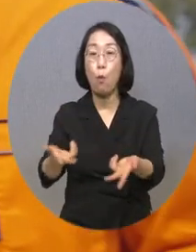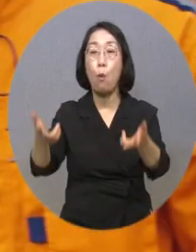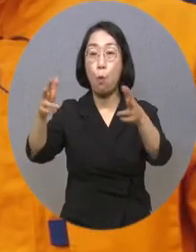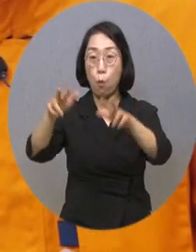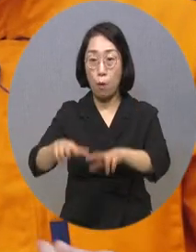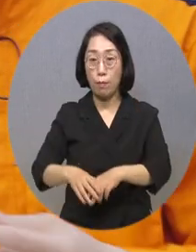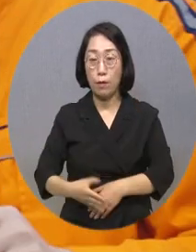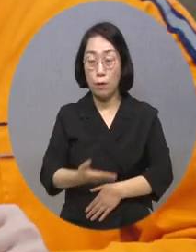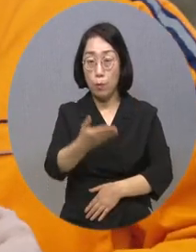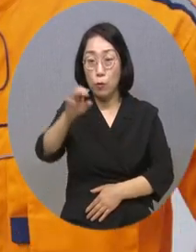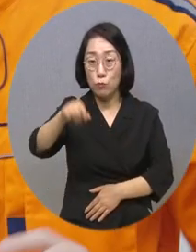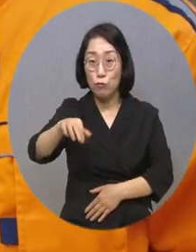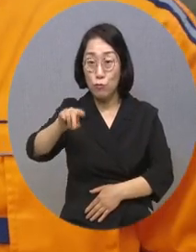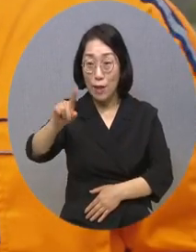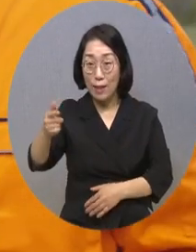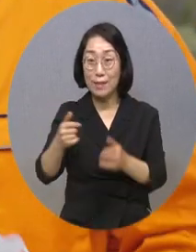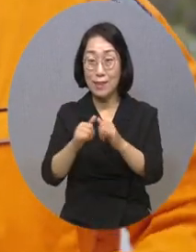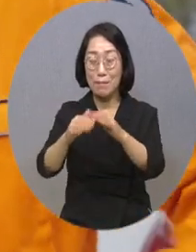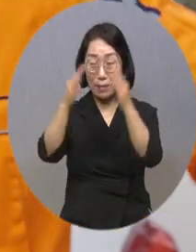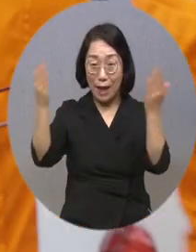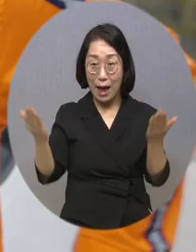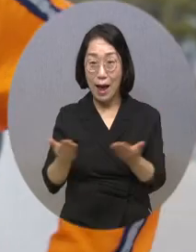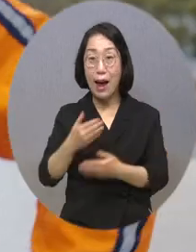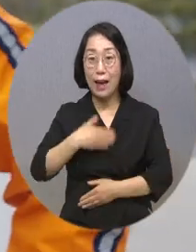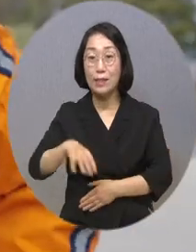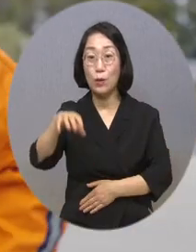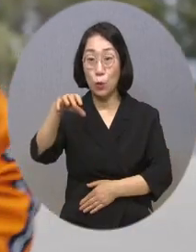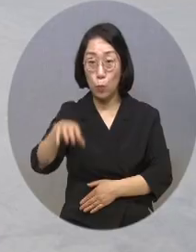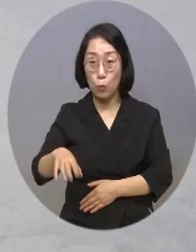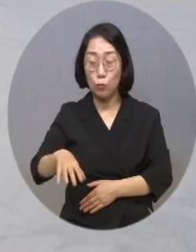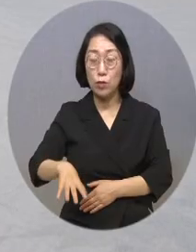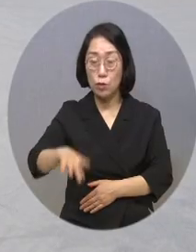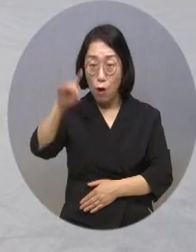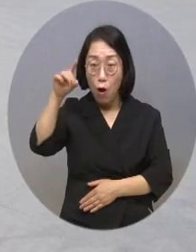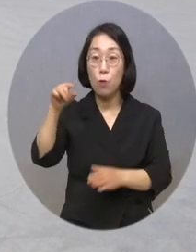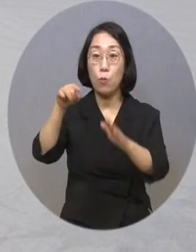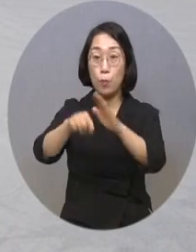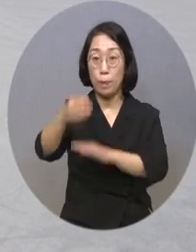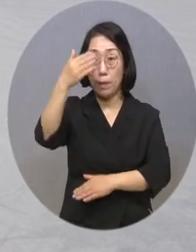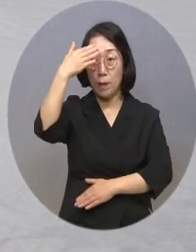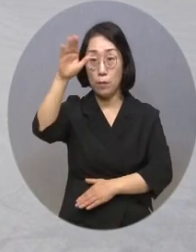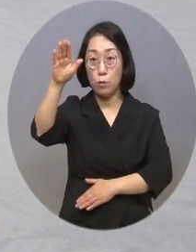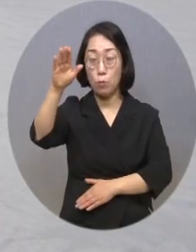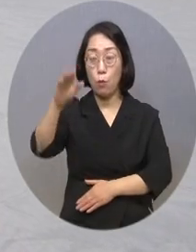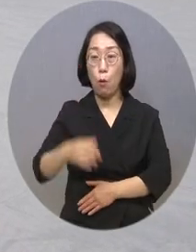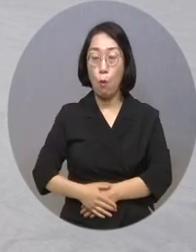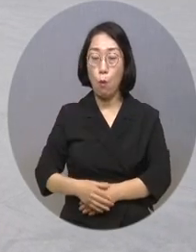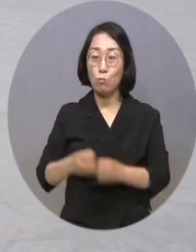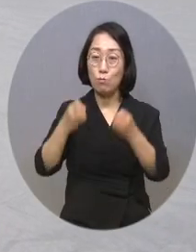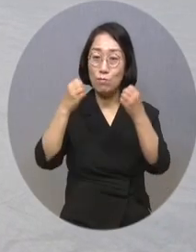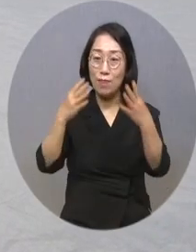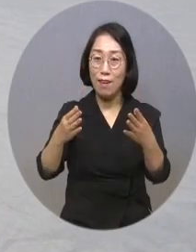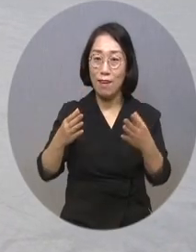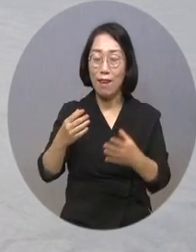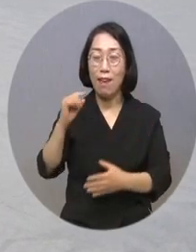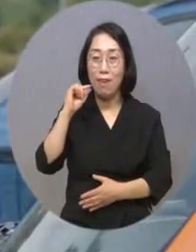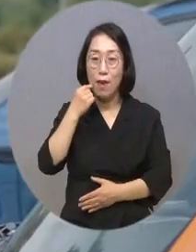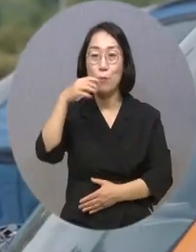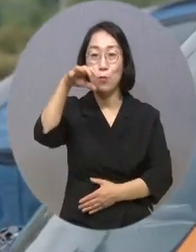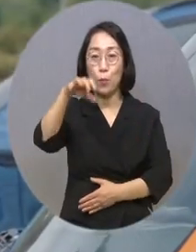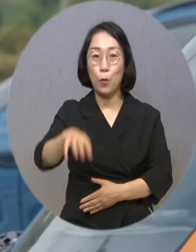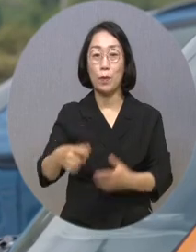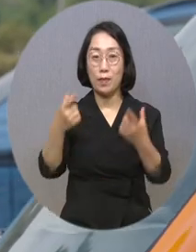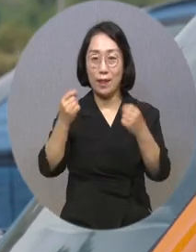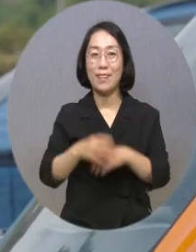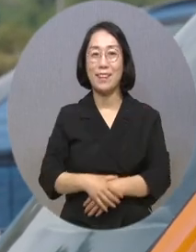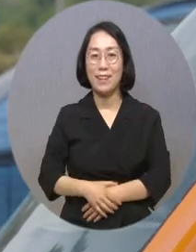이곳이 아주 반가우실 것이고요. 무안에 한 번도 안 와본 저 같은 사람들에게는 굉장히 신선하고 아름다운 곳으로 느껴질 것 같습니다. 네,